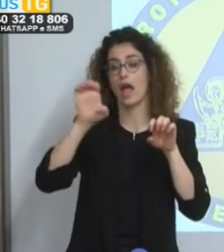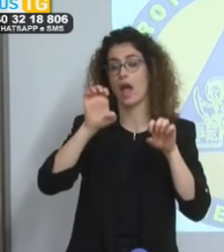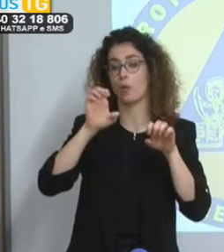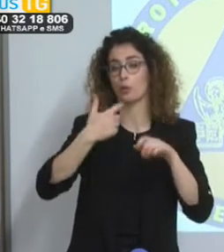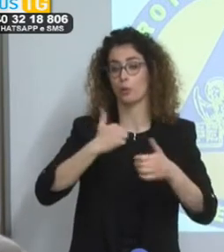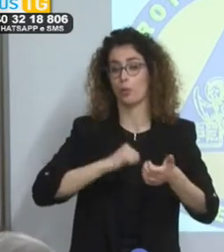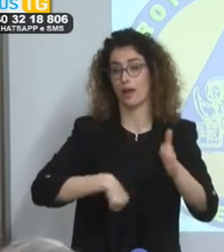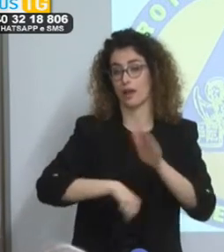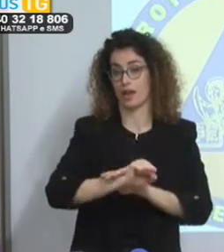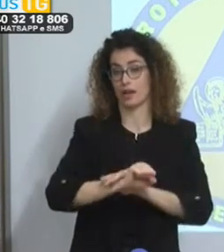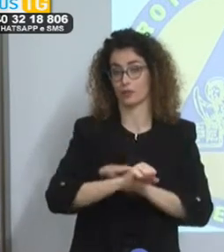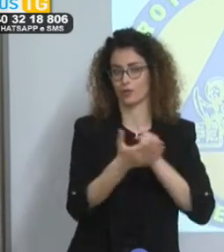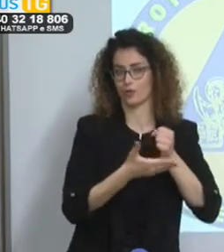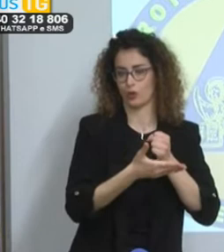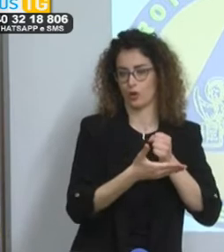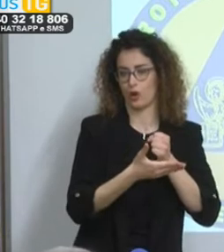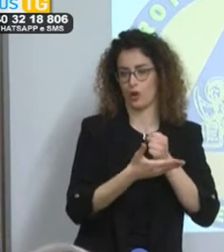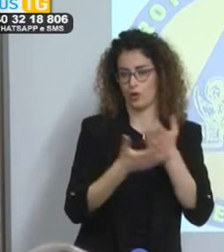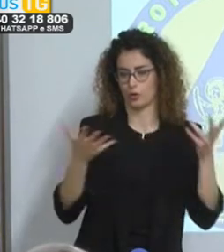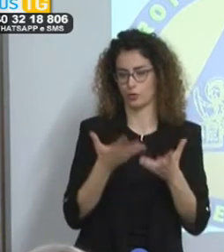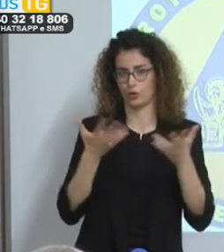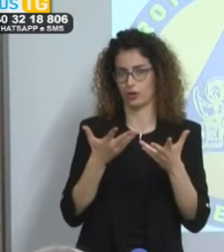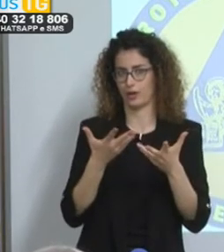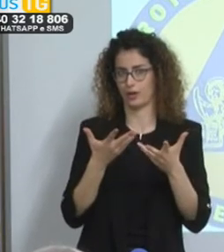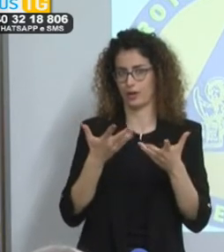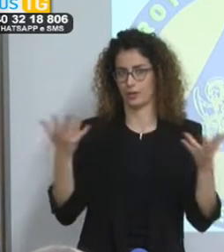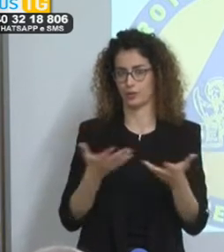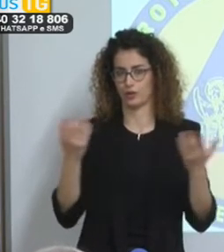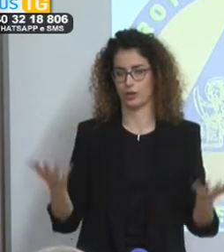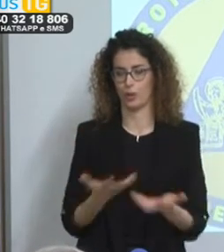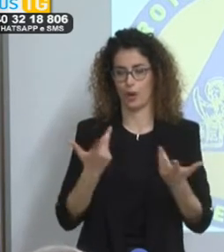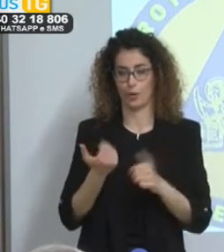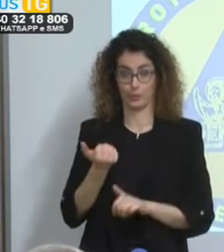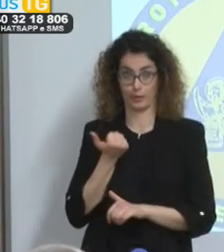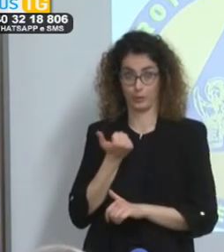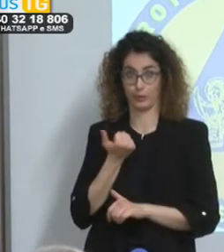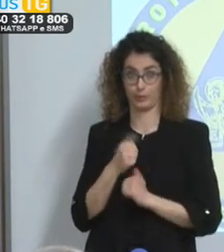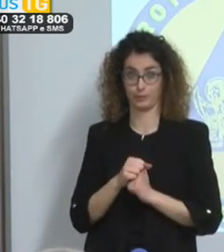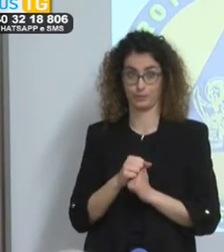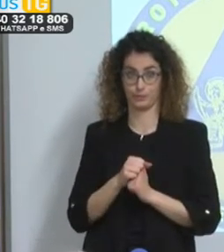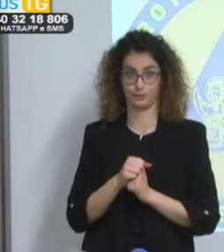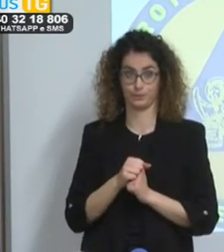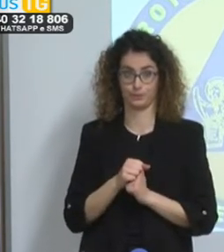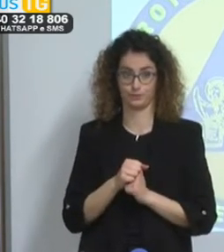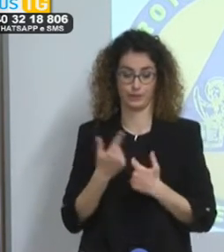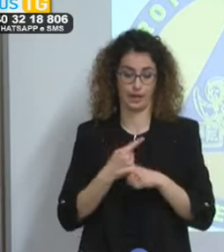in questo paese. No, direi no, aprire l'11 giugno, prima.